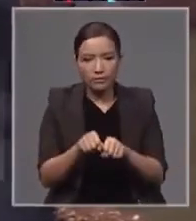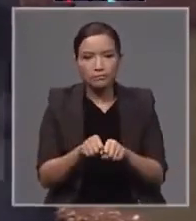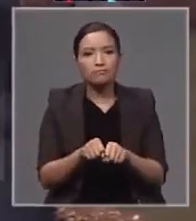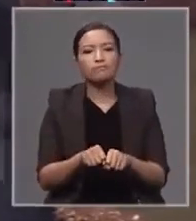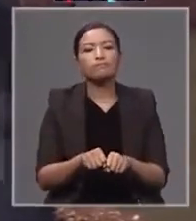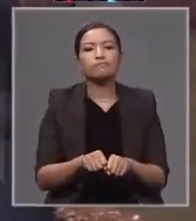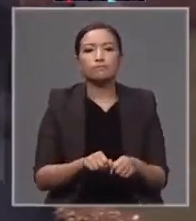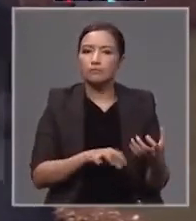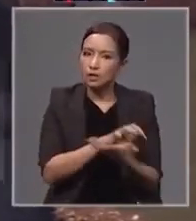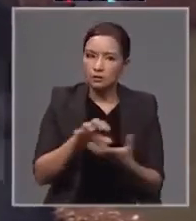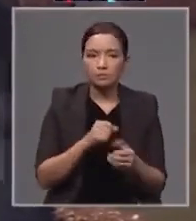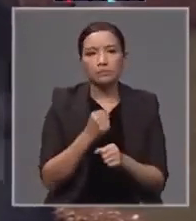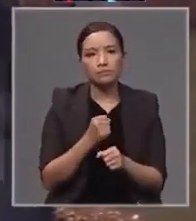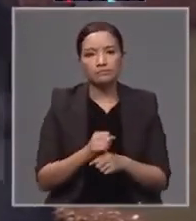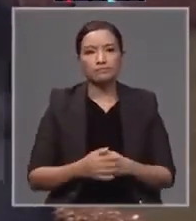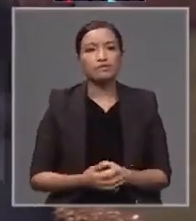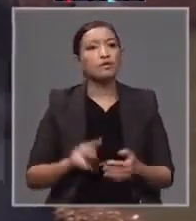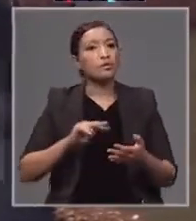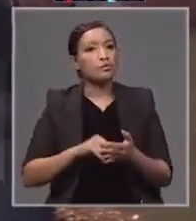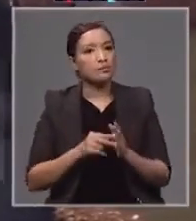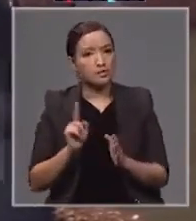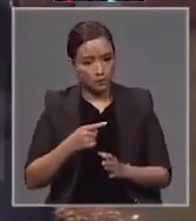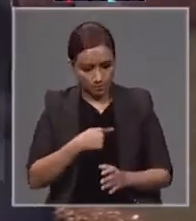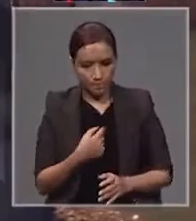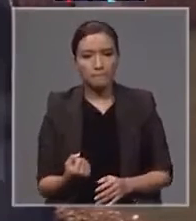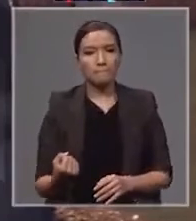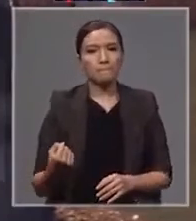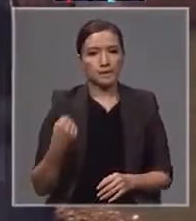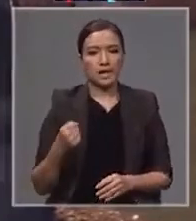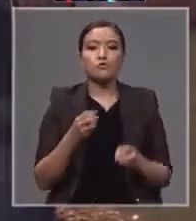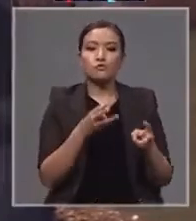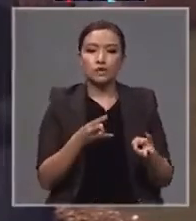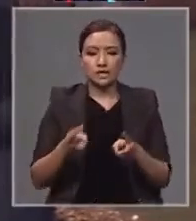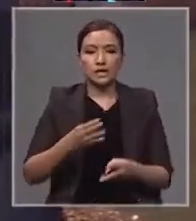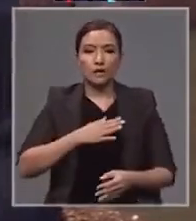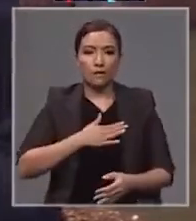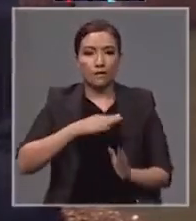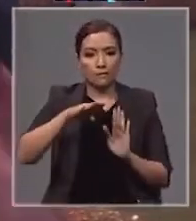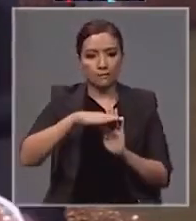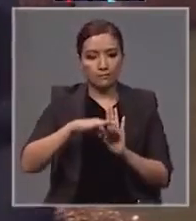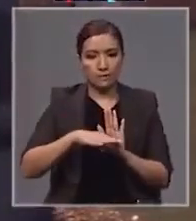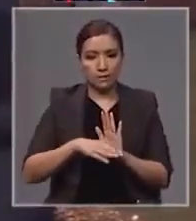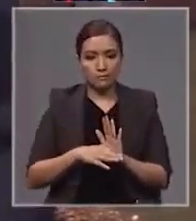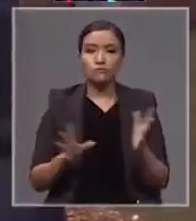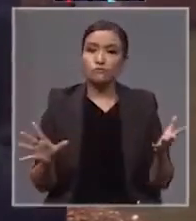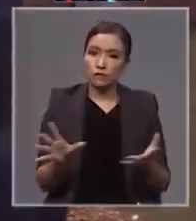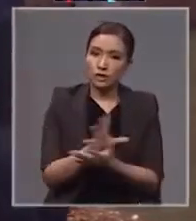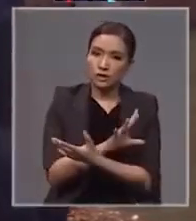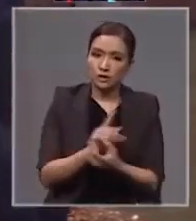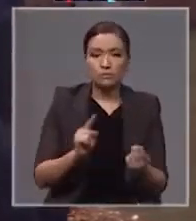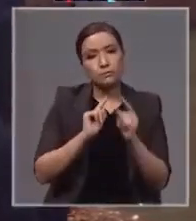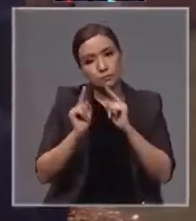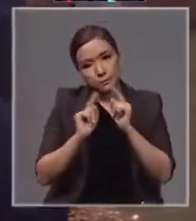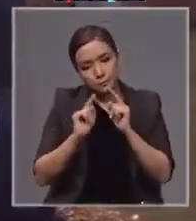ะเกิดขึ้นดังนั้นหมายความว่าผมก็มีความมั่นใจว่าด้วยวิธีนี้เนี่ยเราจะสร้างวิถีวัฒนธรรมของการพูดคุย